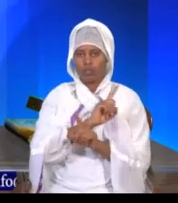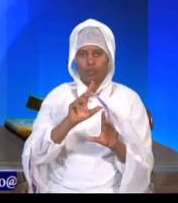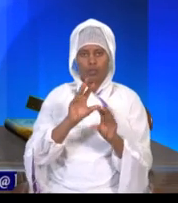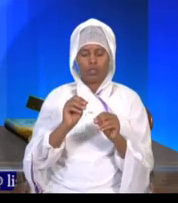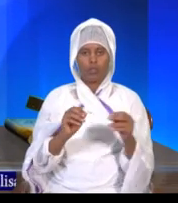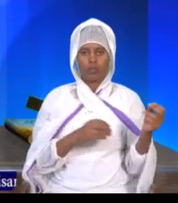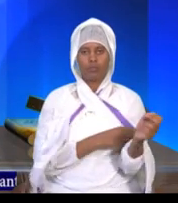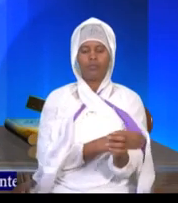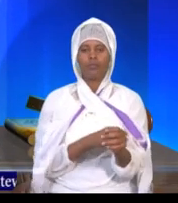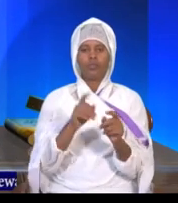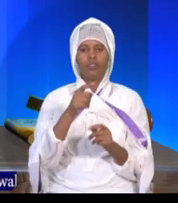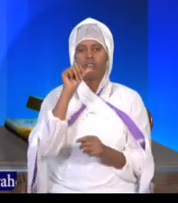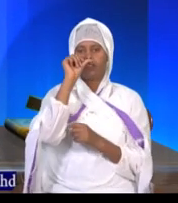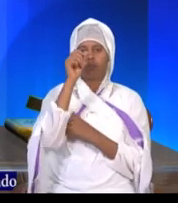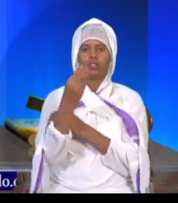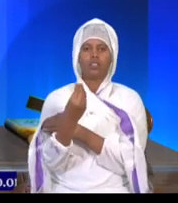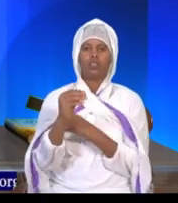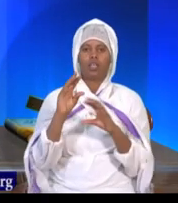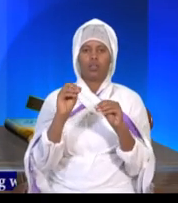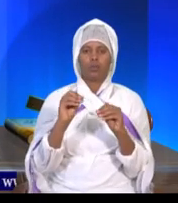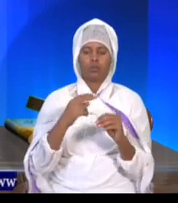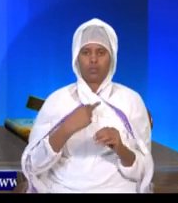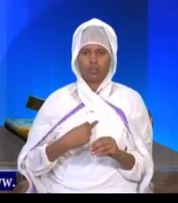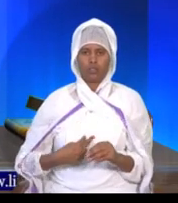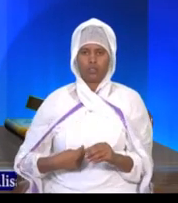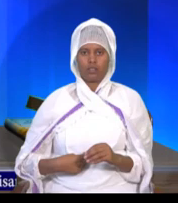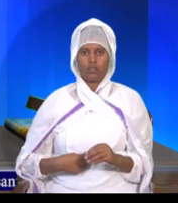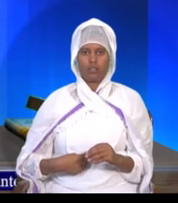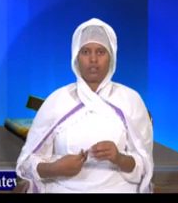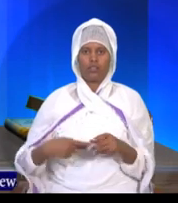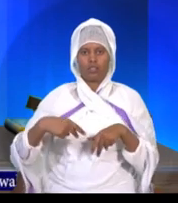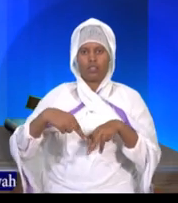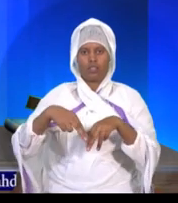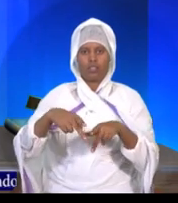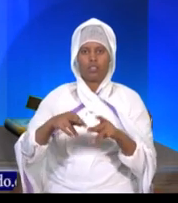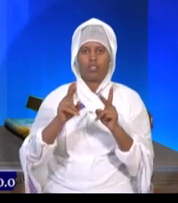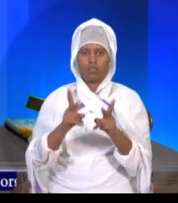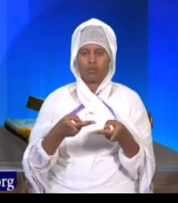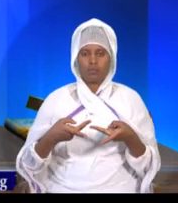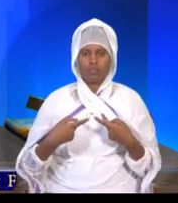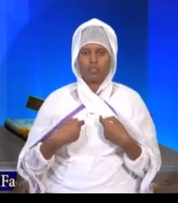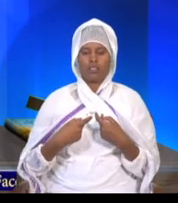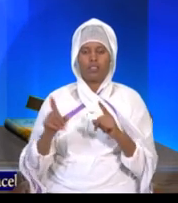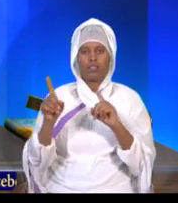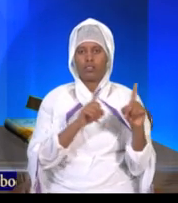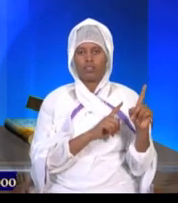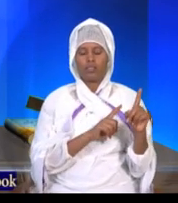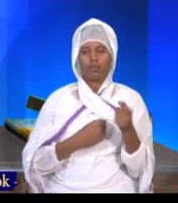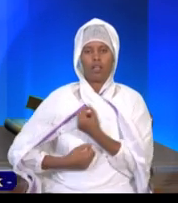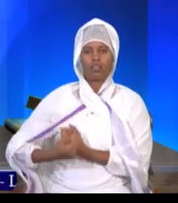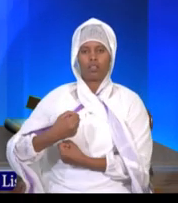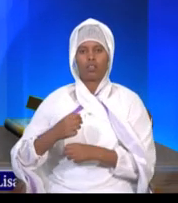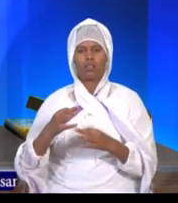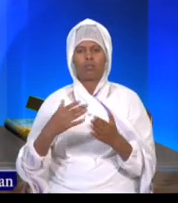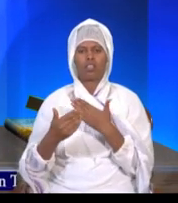ይሉ እት ትዕቢት እንታዩ ካህን ከድና ካህን ንዝከማና ሰብ